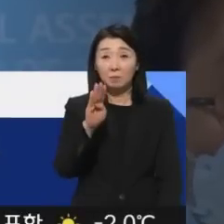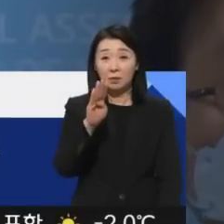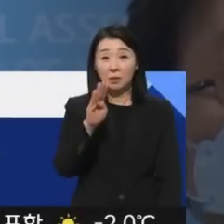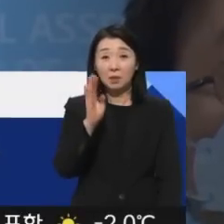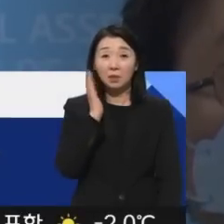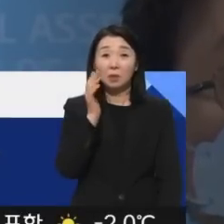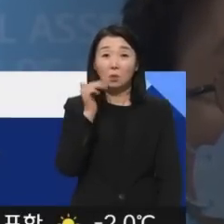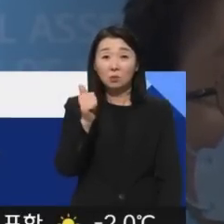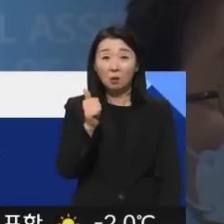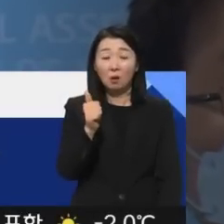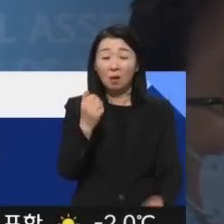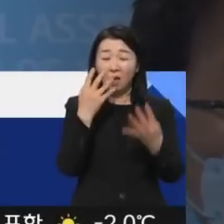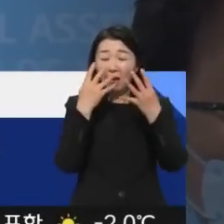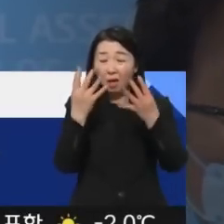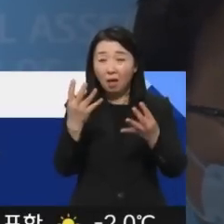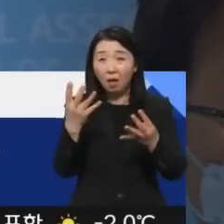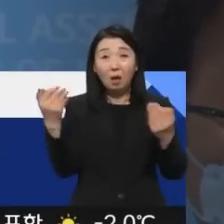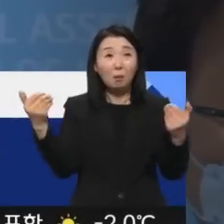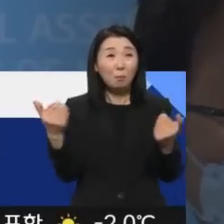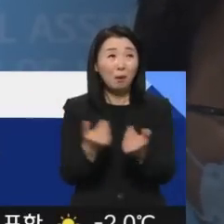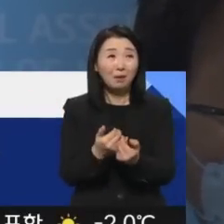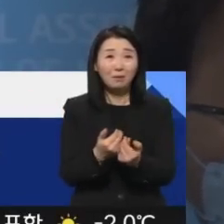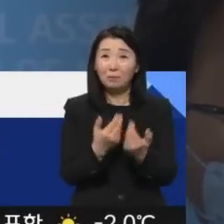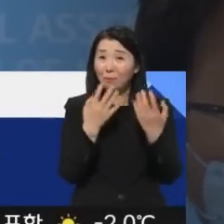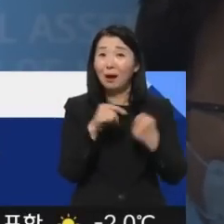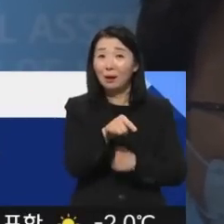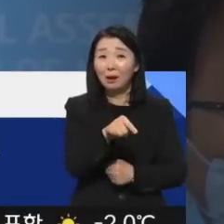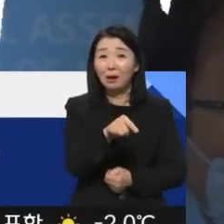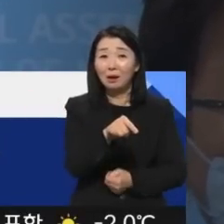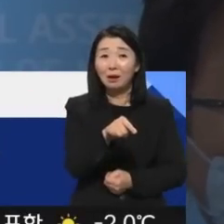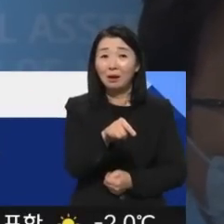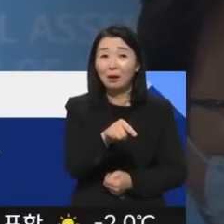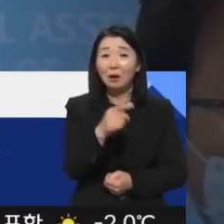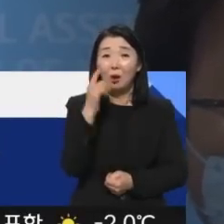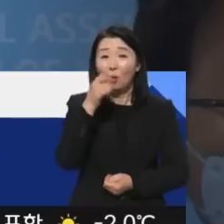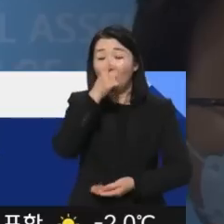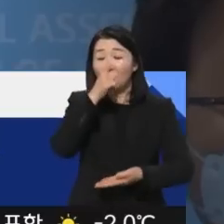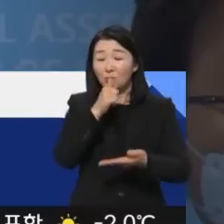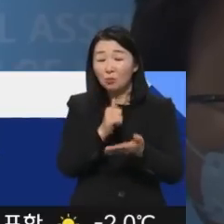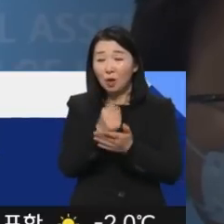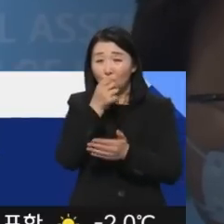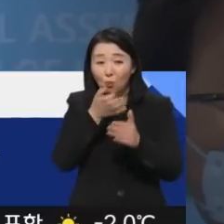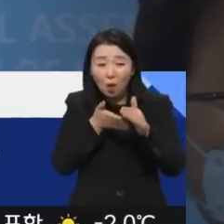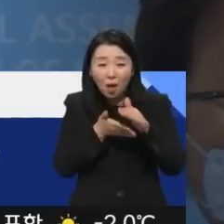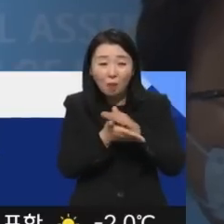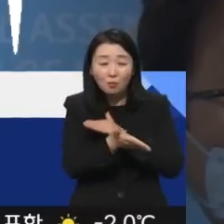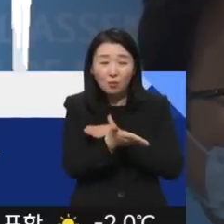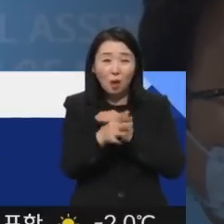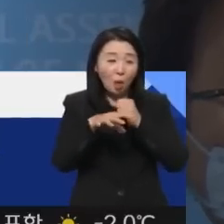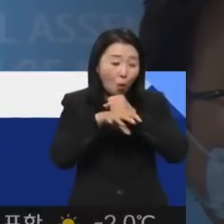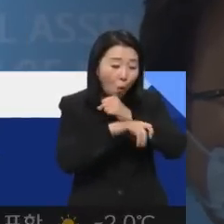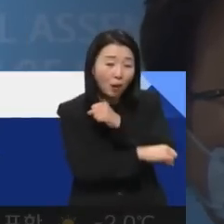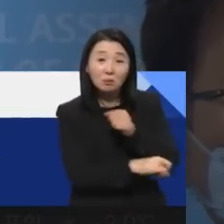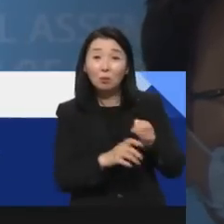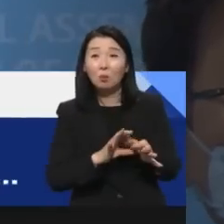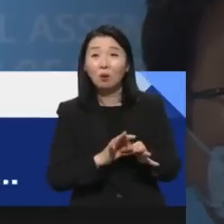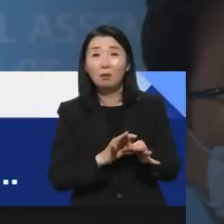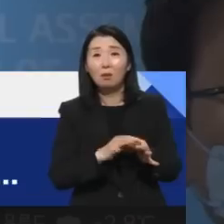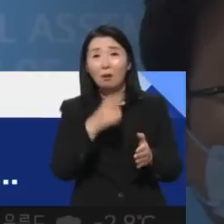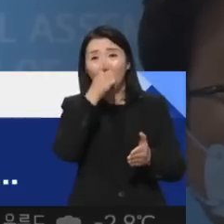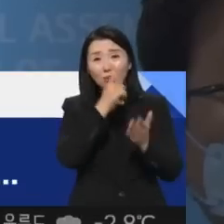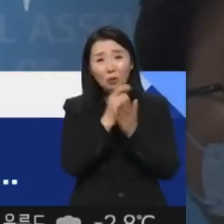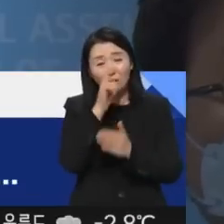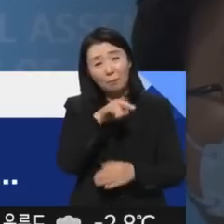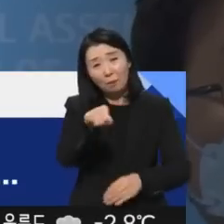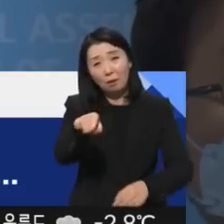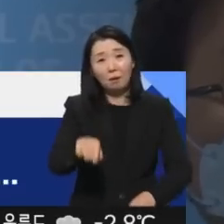사면 반대하고 있는 여론이 압도적으로 높고, 그 이 죄명 역시 뇌물, 뭐 횡령 이런 거잖아요. 죄인이 아주 안 좋은